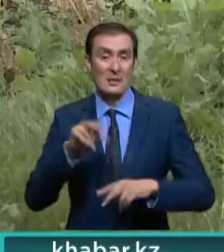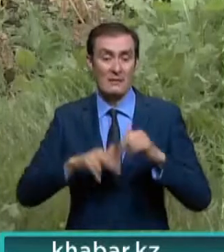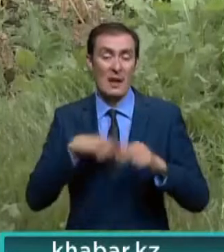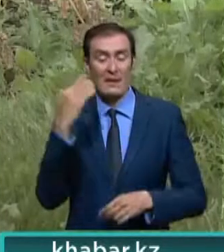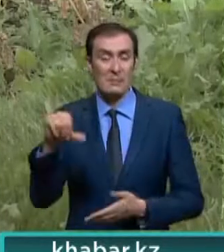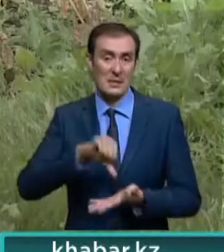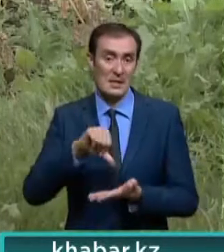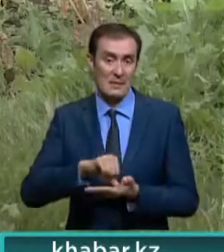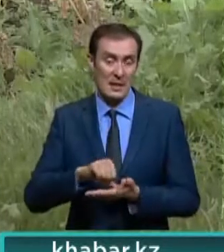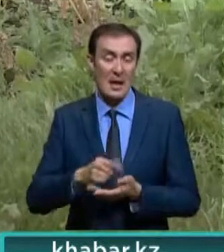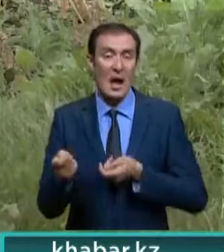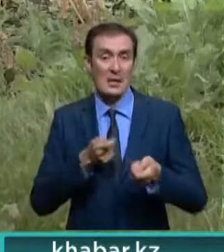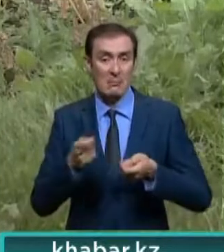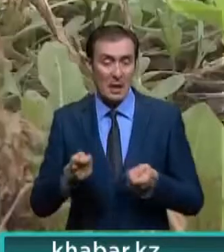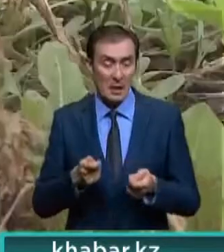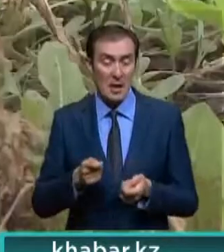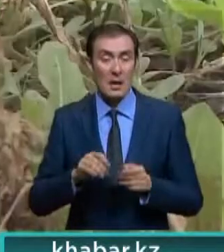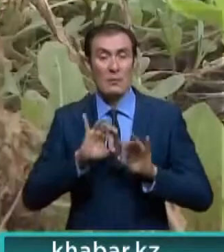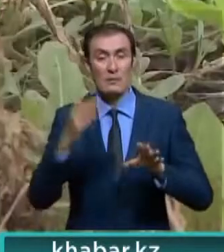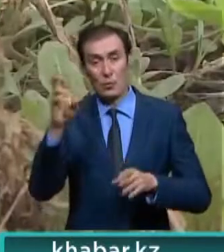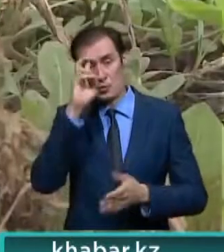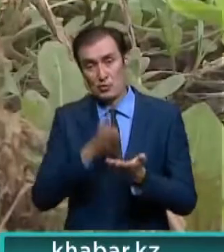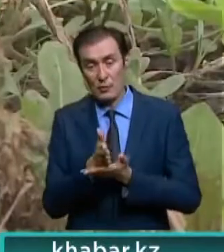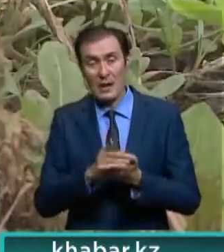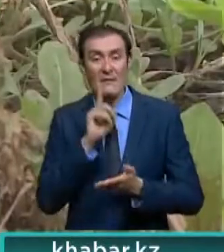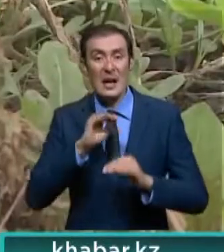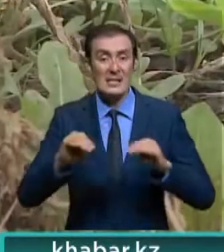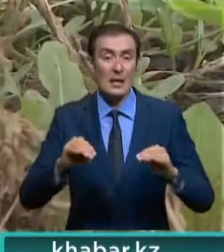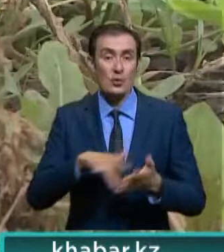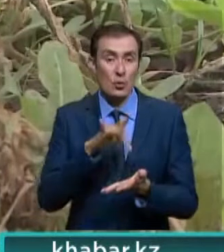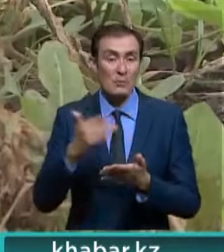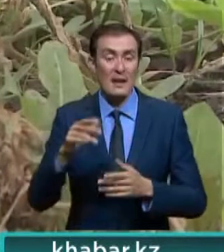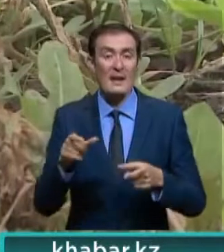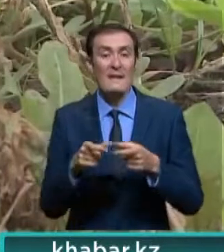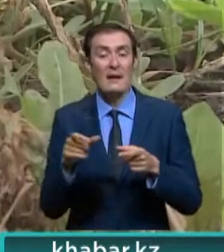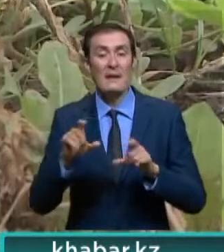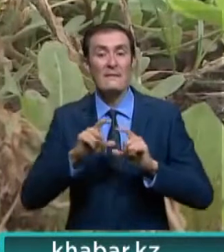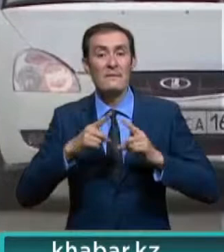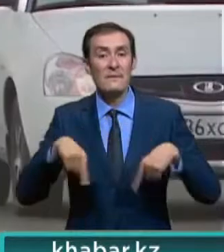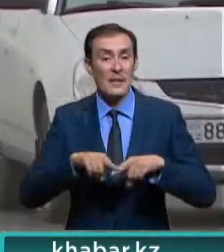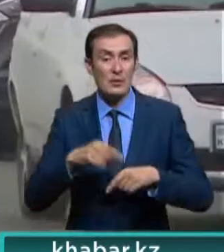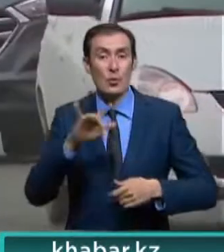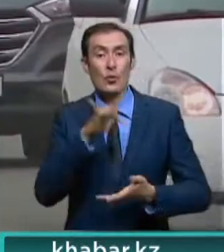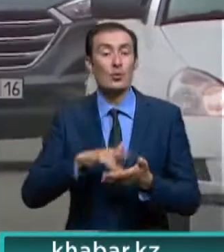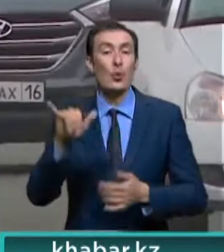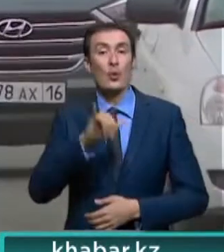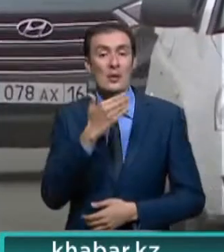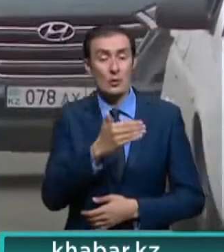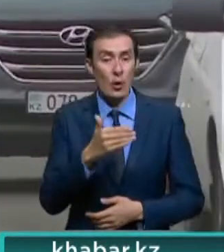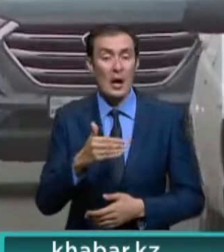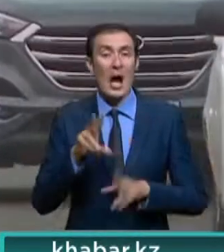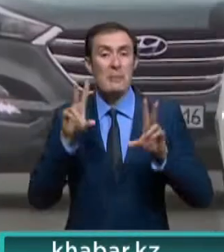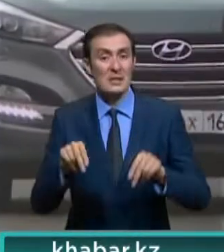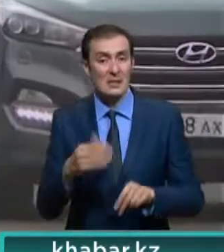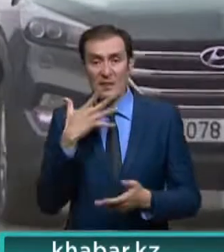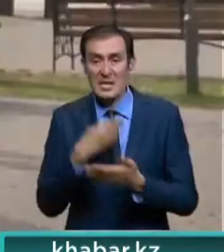уверяют представители местного акимата. По словам чиновников, озеленять город взялась фирма из Уральска, но тендерные обязательства